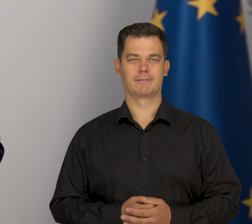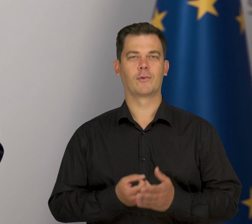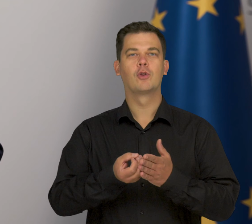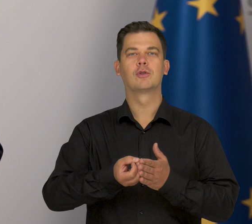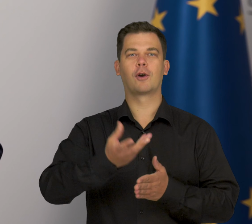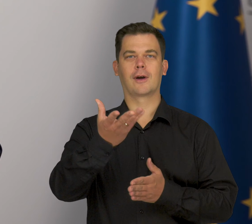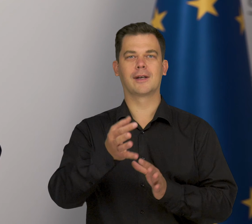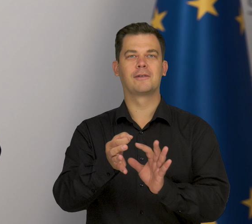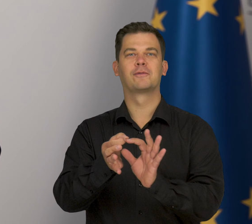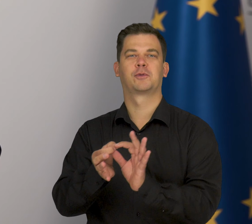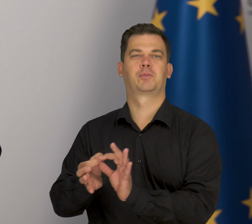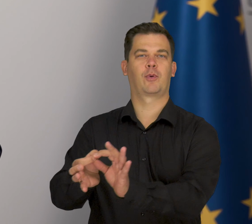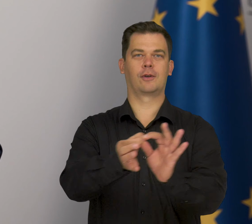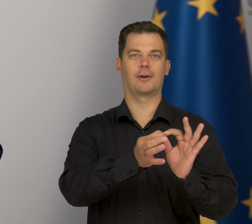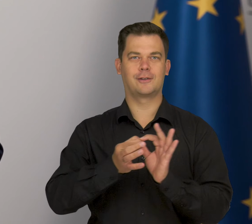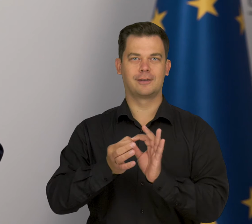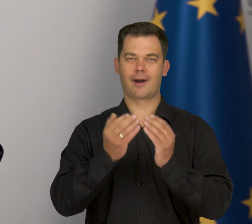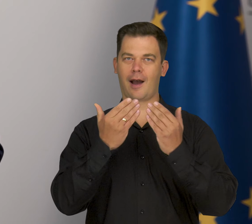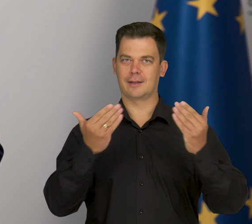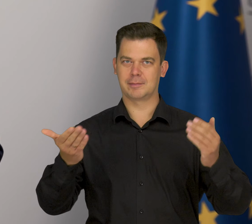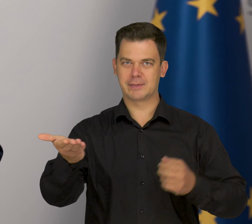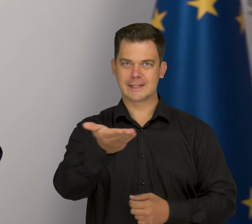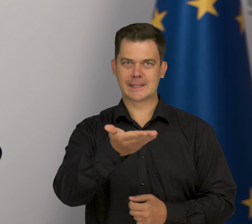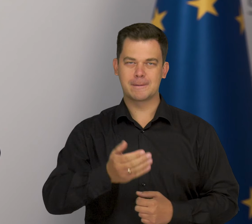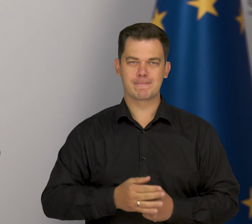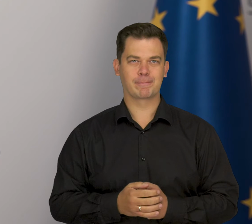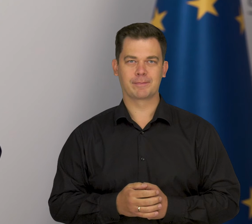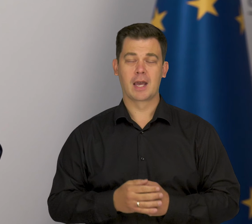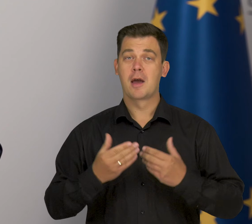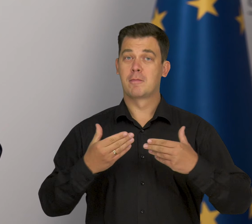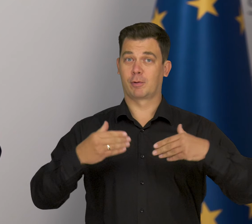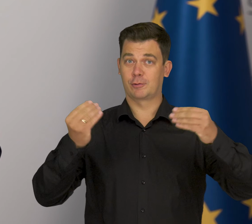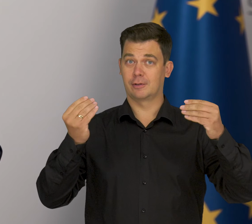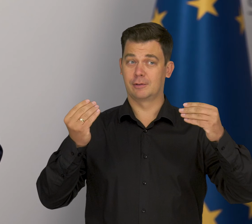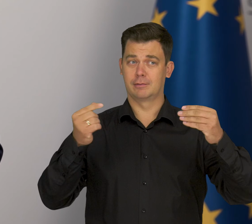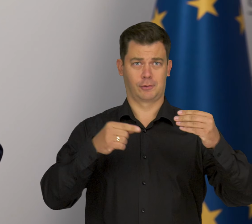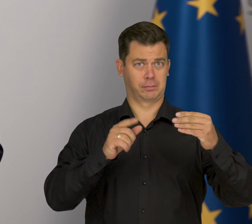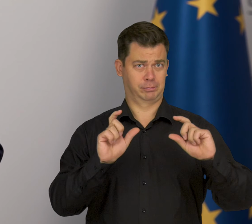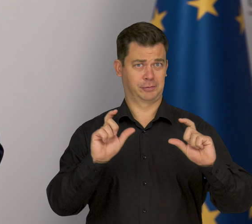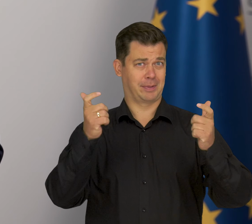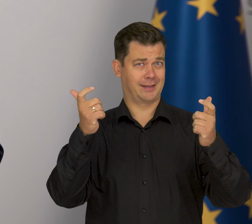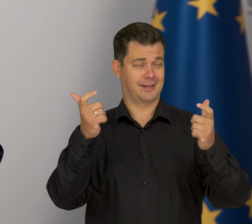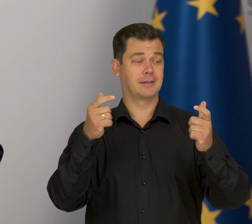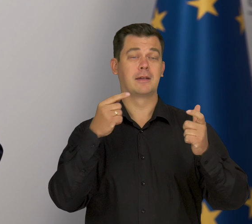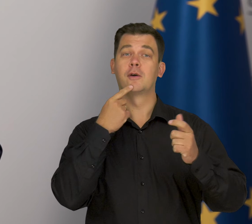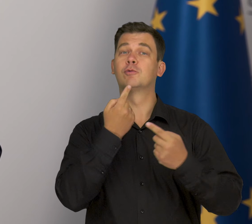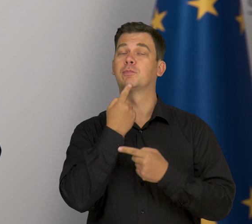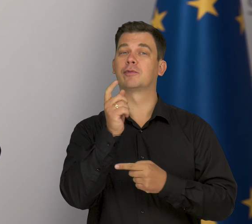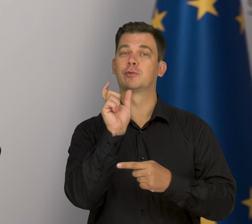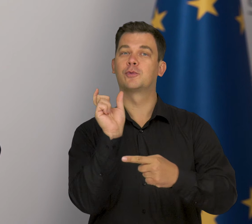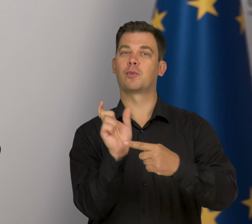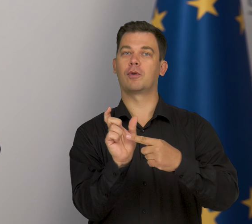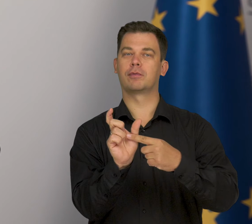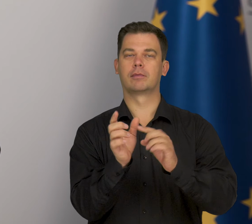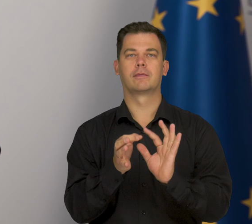Droga wspólnoto akademicka, już na samym początku nieprzypadkowo zwracam się do Państwa